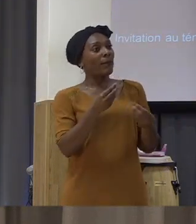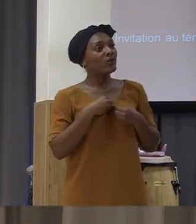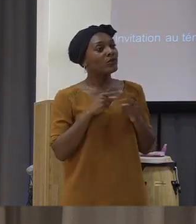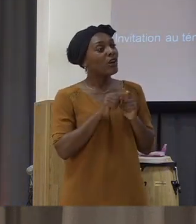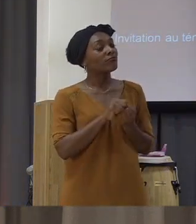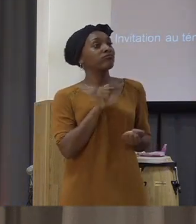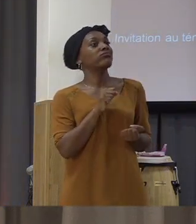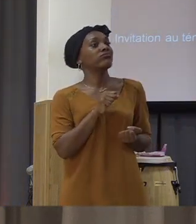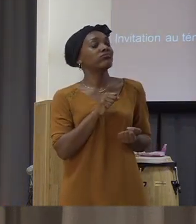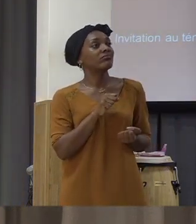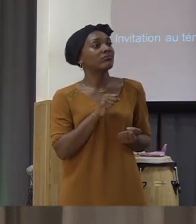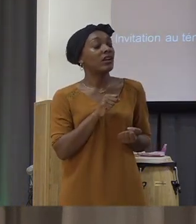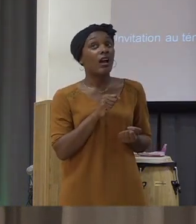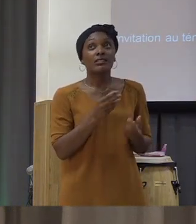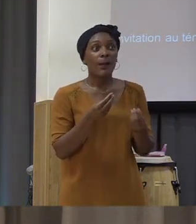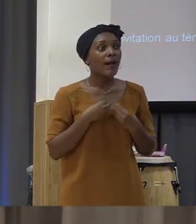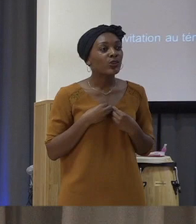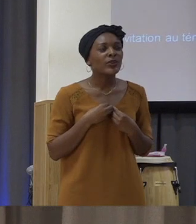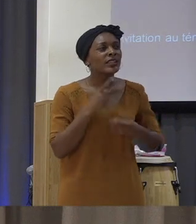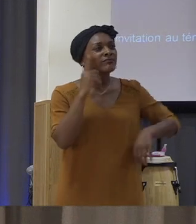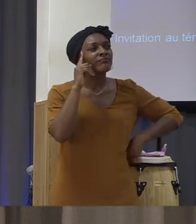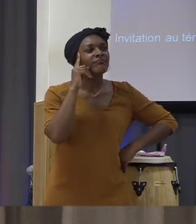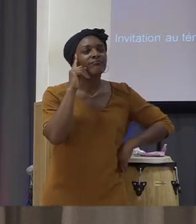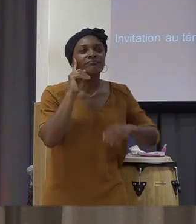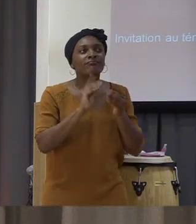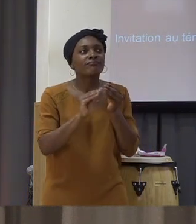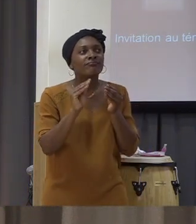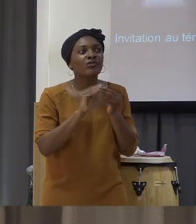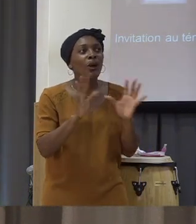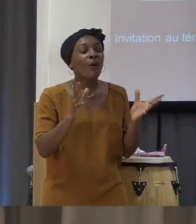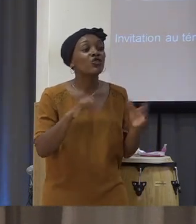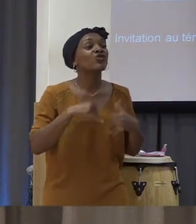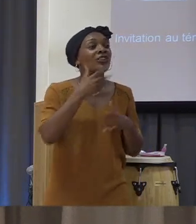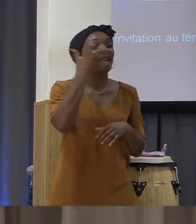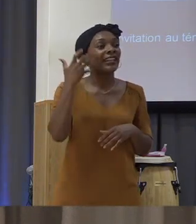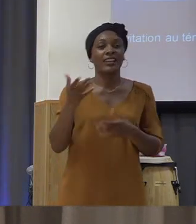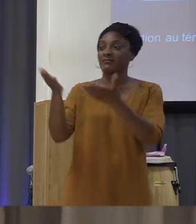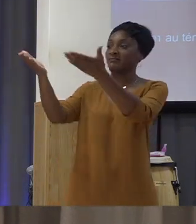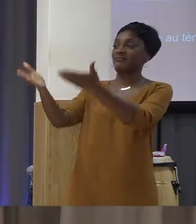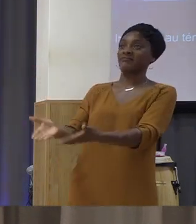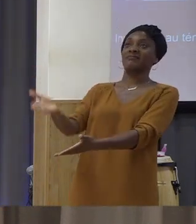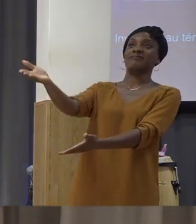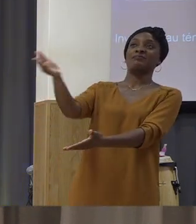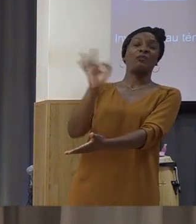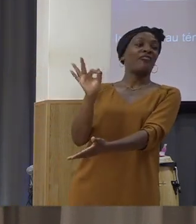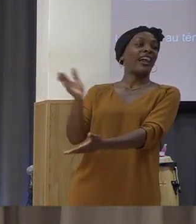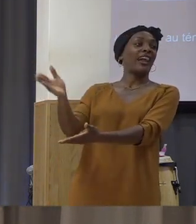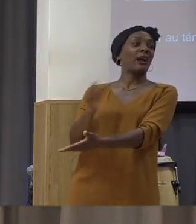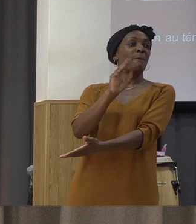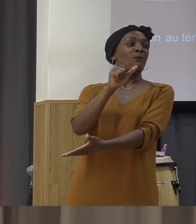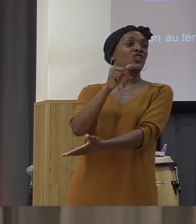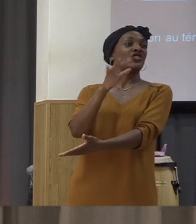foi, que ça m'a interpellé. Ce jeune Africain, c'était Blanchard Écrabé.